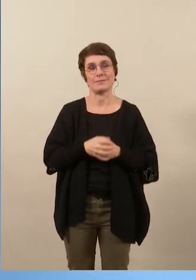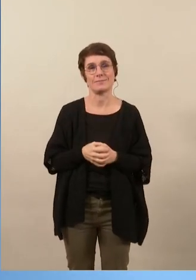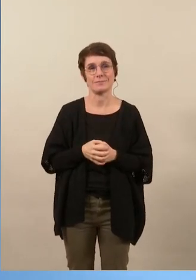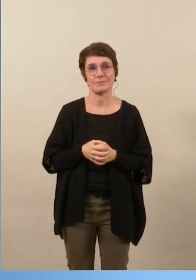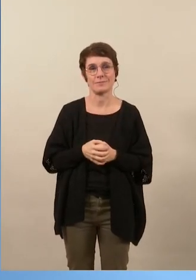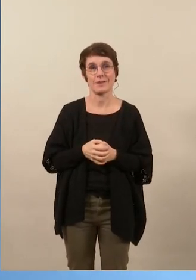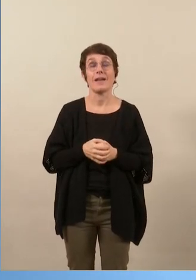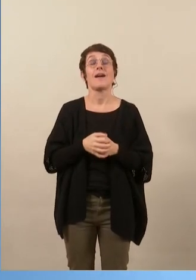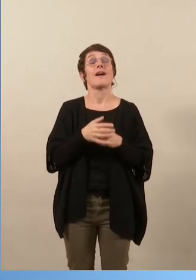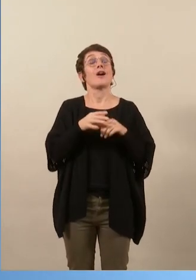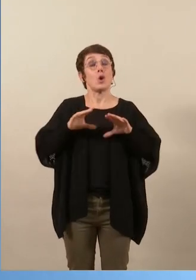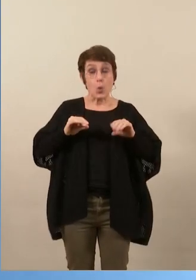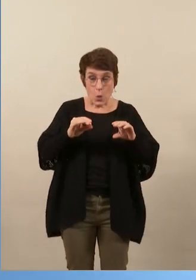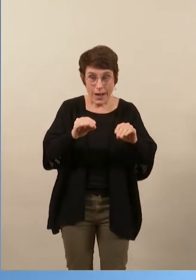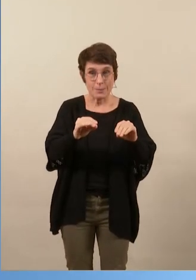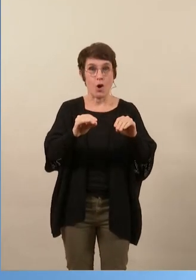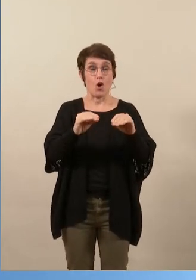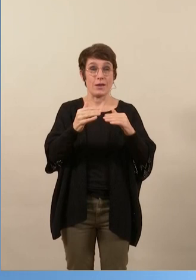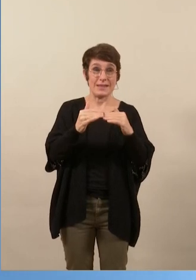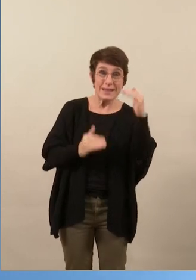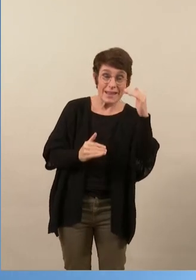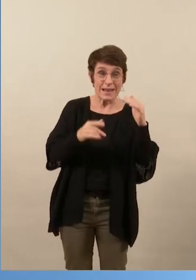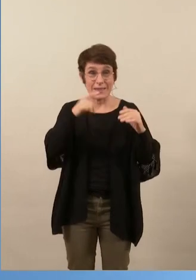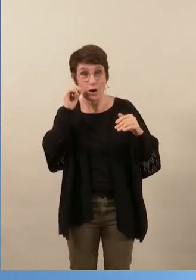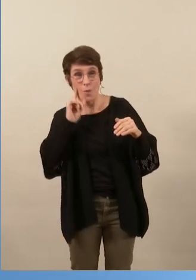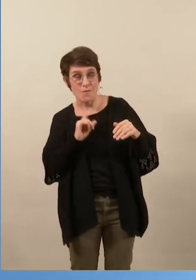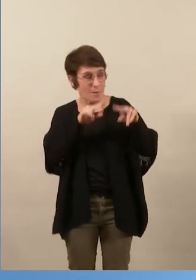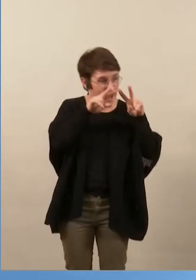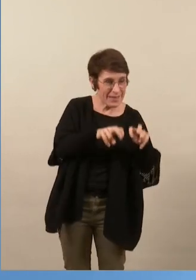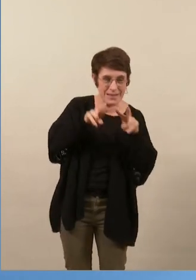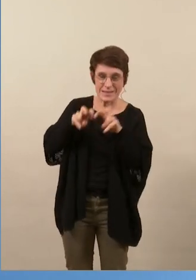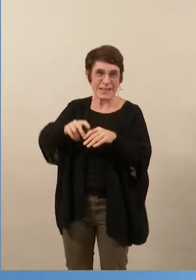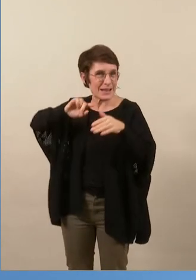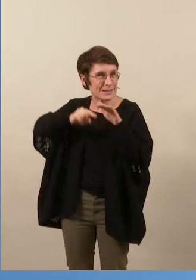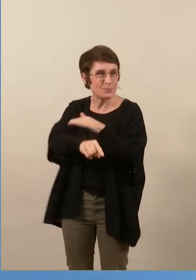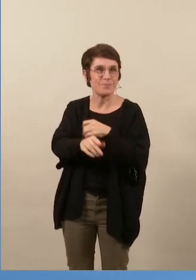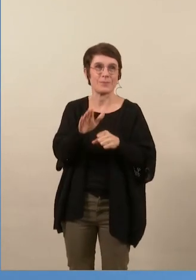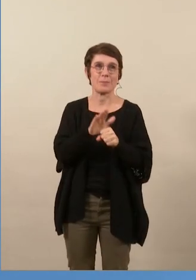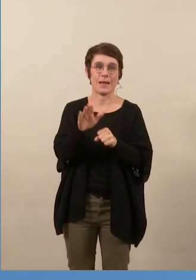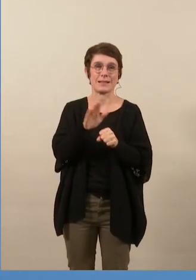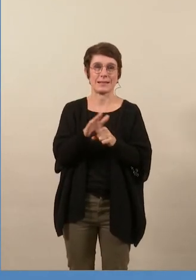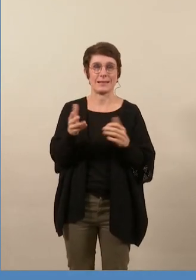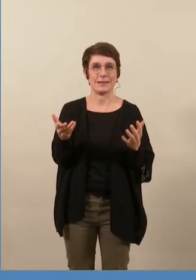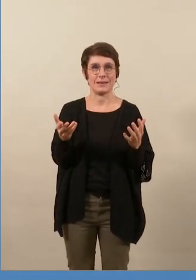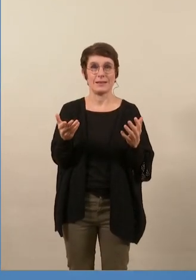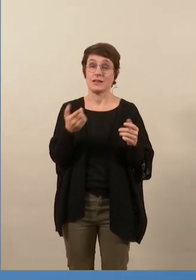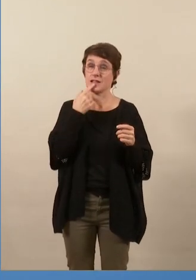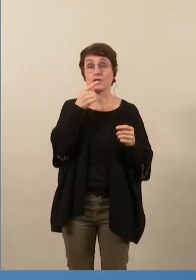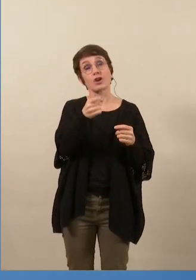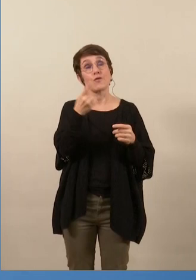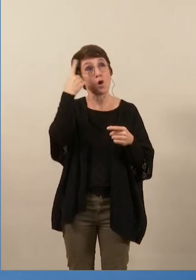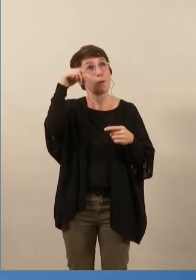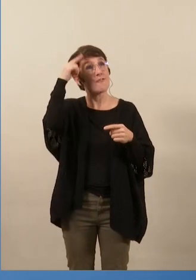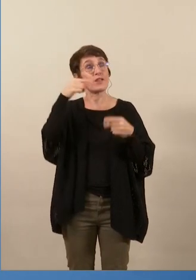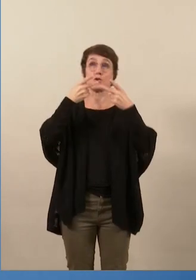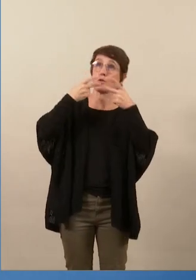réalités concrètes des inégalités entre femmes et hommes fait peser un sentiment d'expression de grands principes qui ne sont